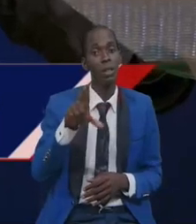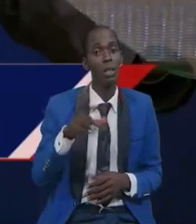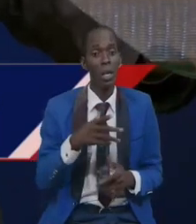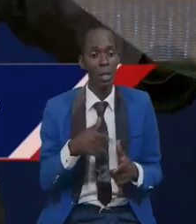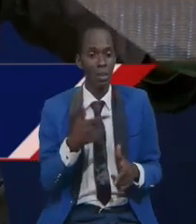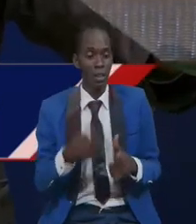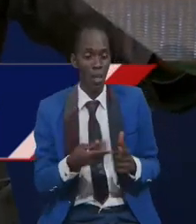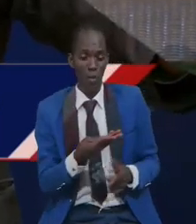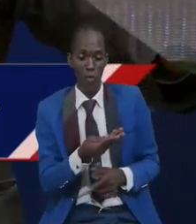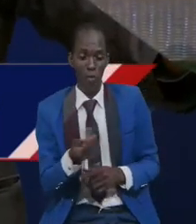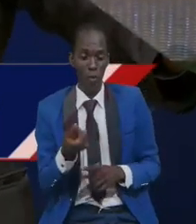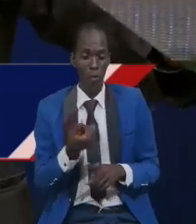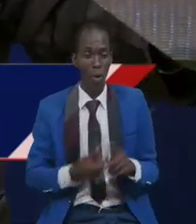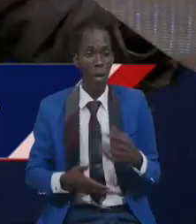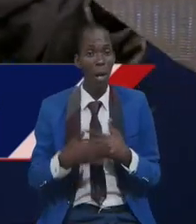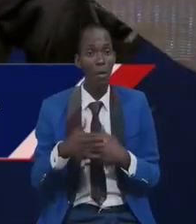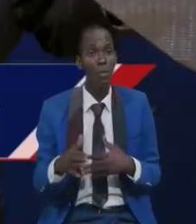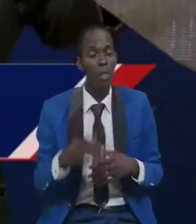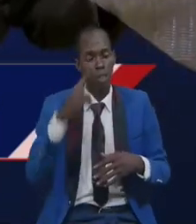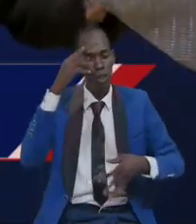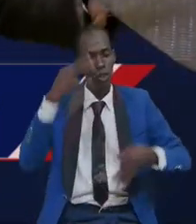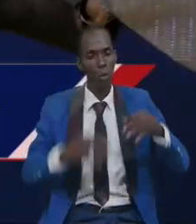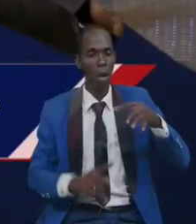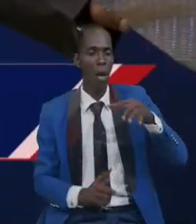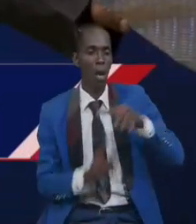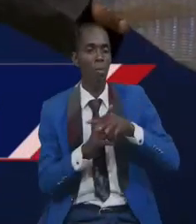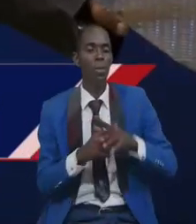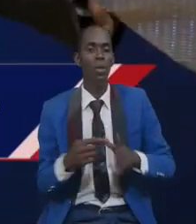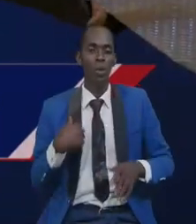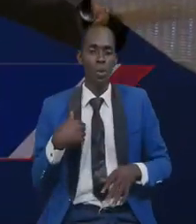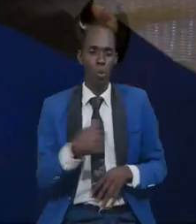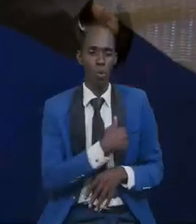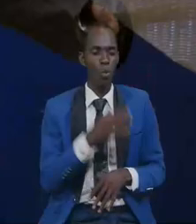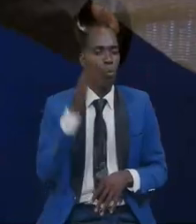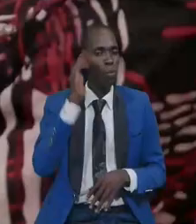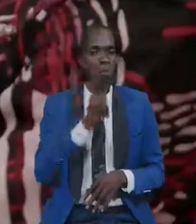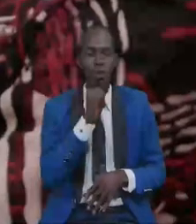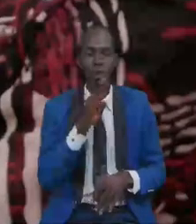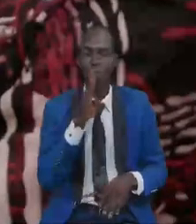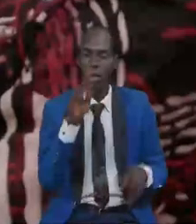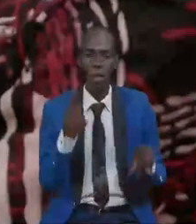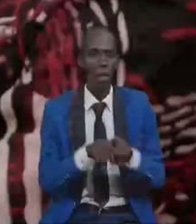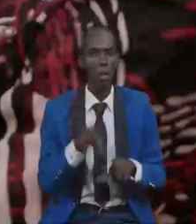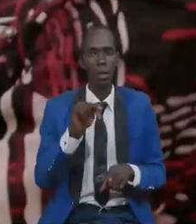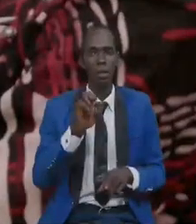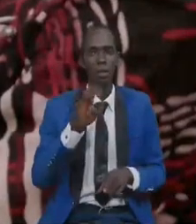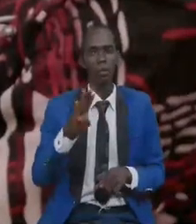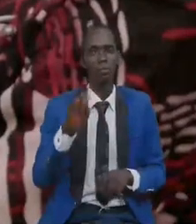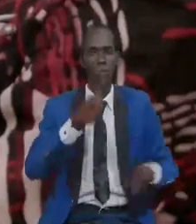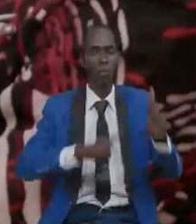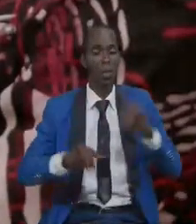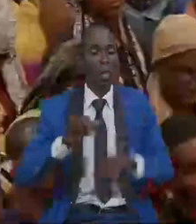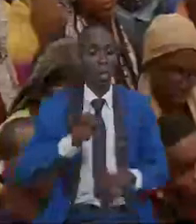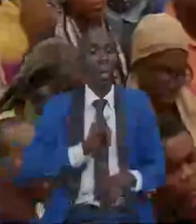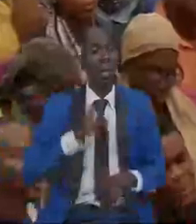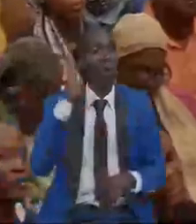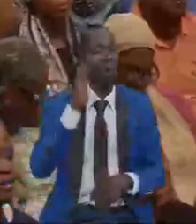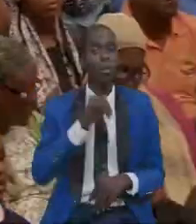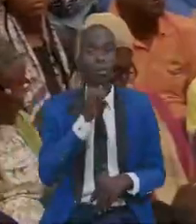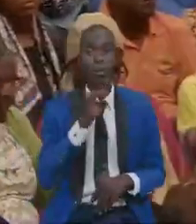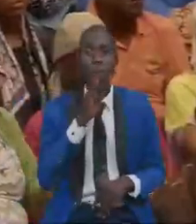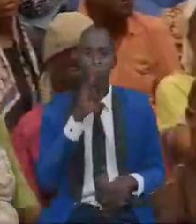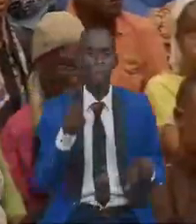est descendu sur lui. Nous ne serons pas comme Nebuchadnezzar. Moi, je ne serai pas comme Nebuchadnezzar. Détourne-toi